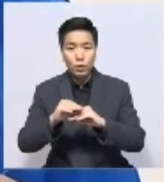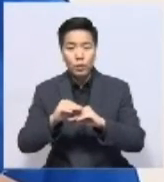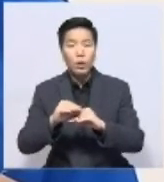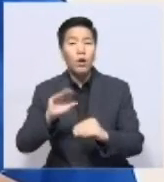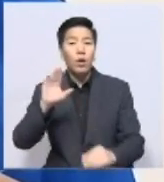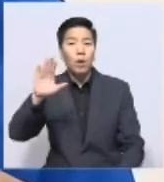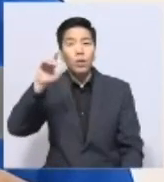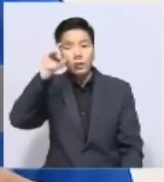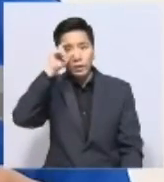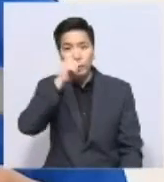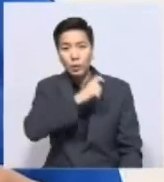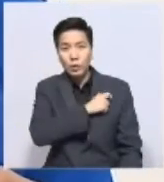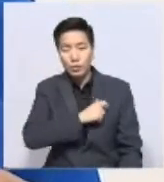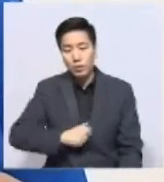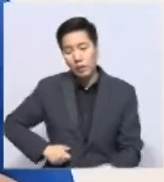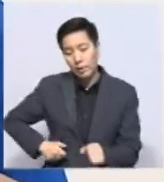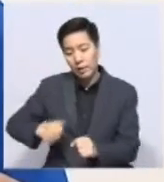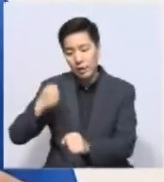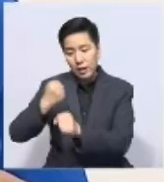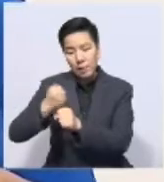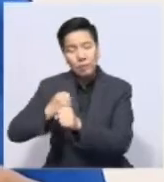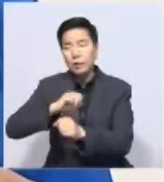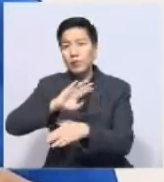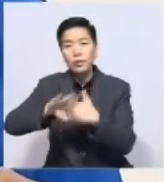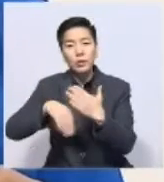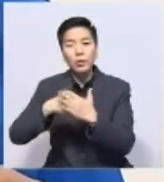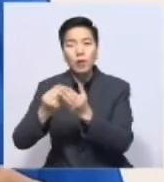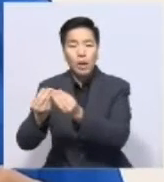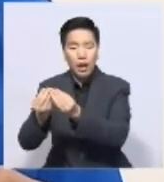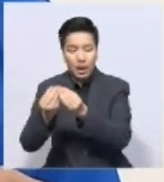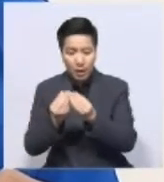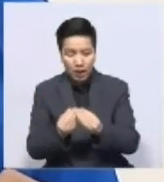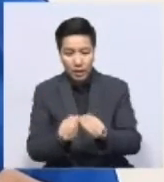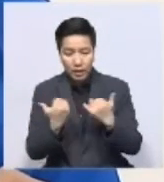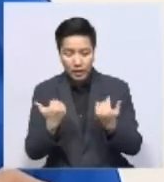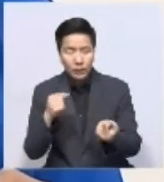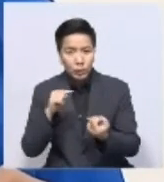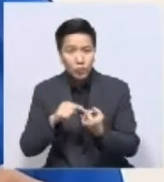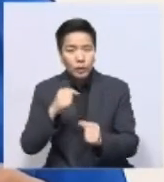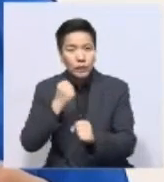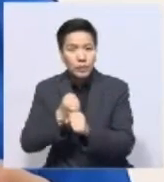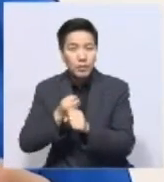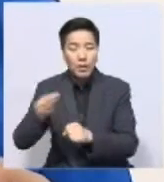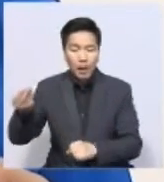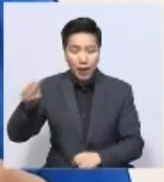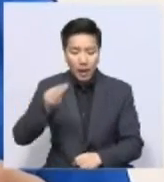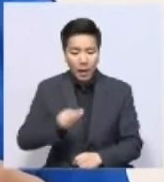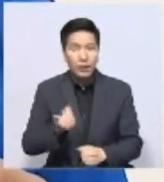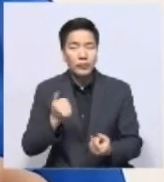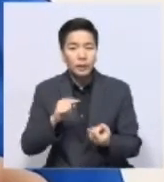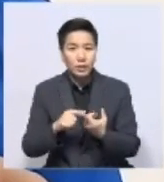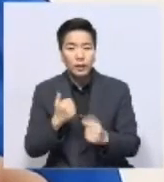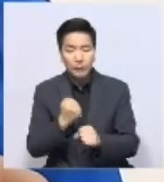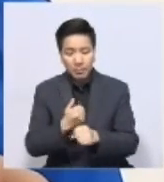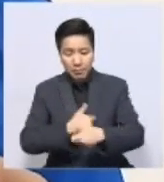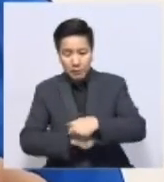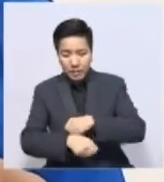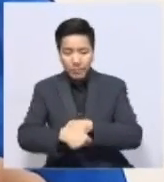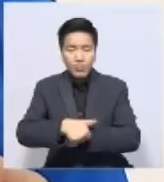ที่ท่านทำของท่านทุกอย่างเอามาทำแล้วก็มาปฏิบั